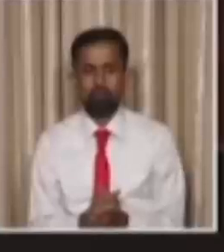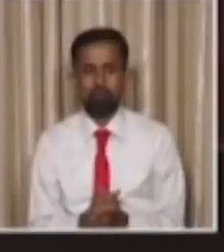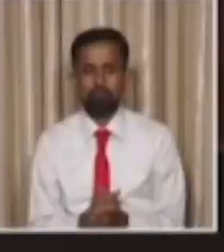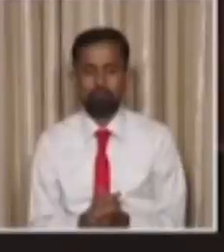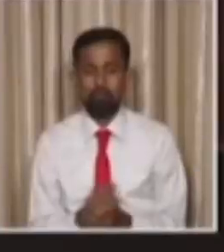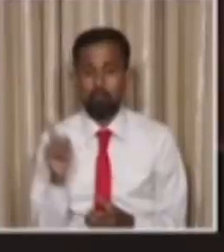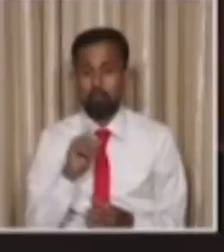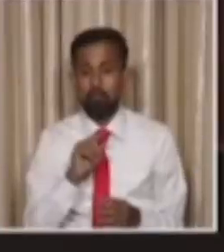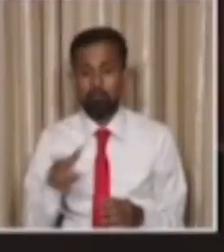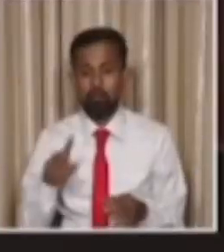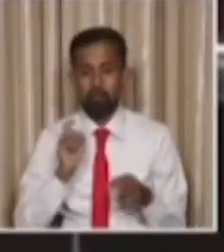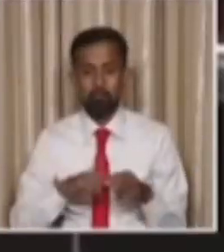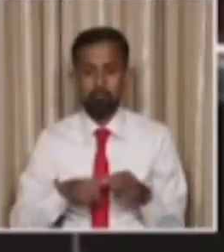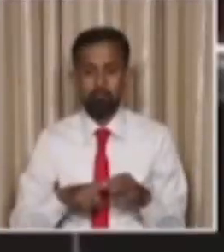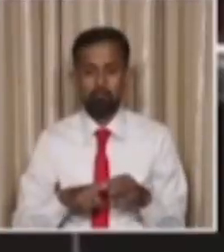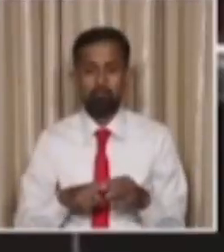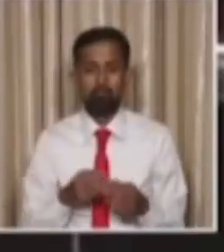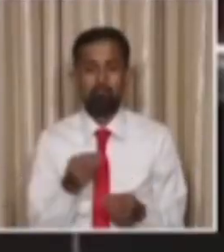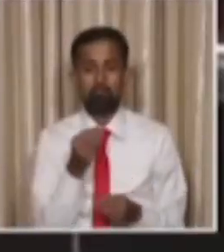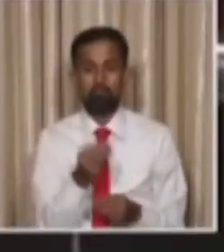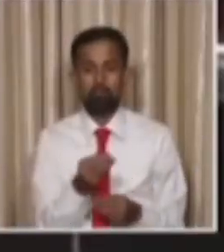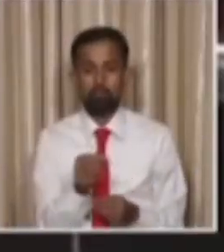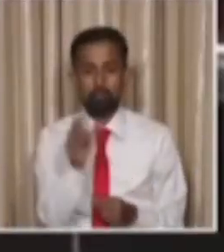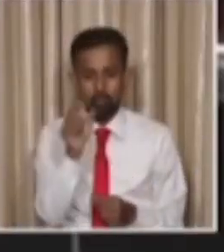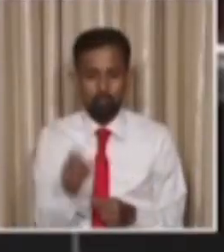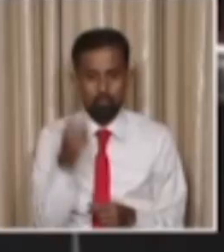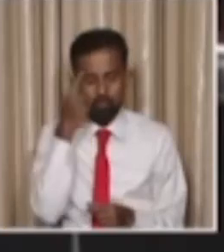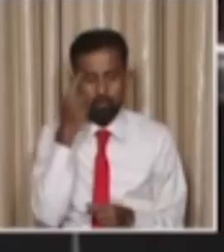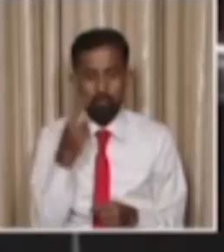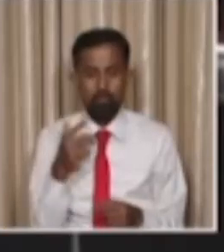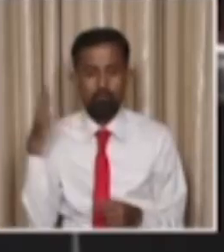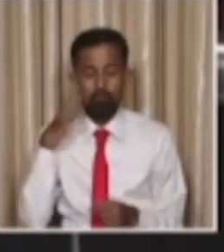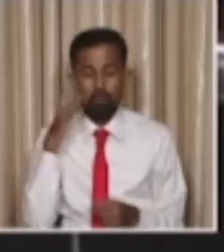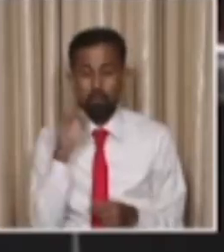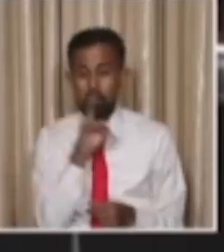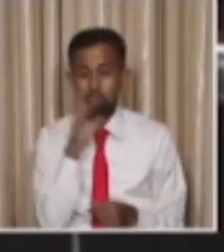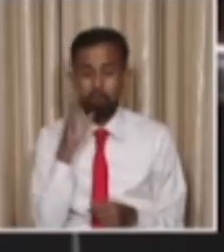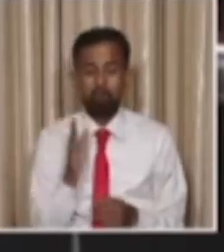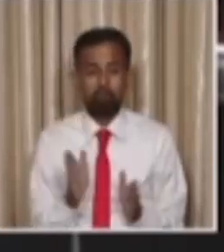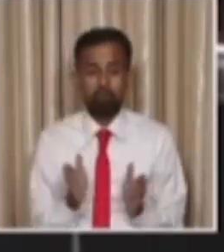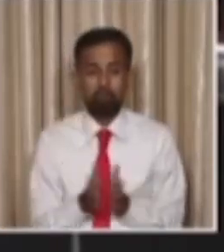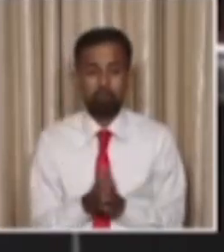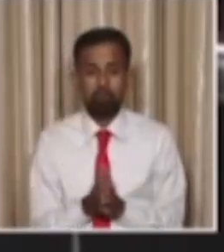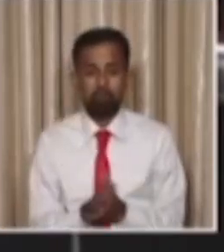මගේ පළවෙනි අතුරු ප්‍රශ්නය ඇත්තමා ඔබතුමා දන්නවා මේ වියලි කාලගුණික තත්ත්ව හේතුවෙන්